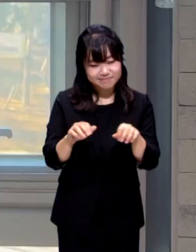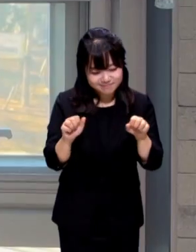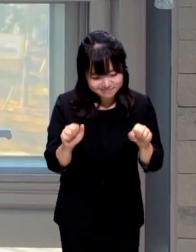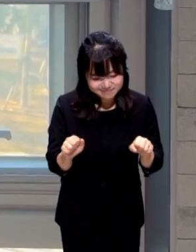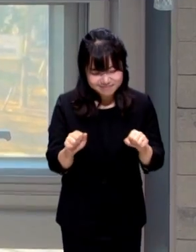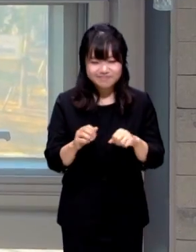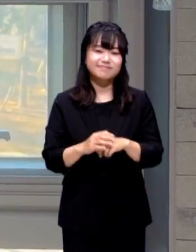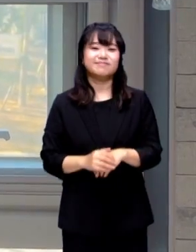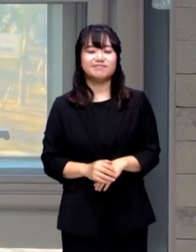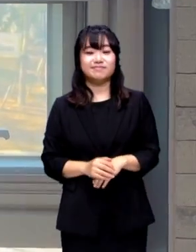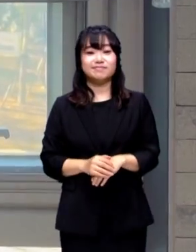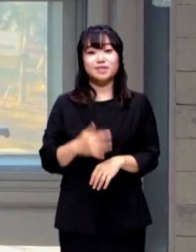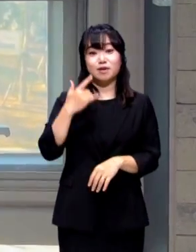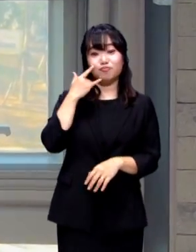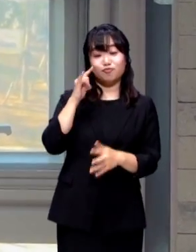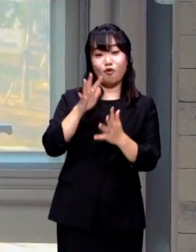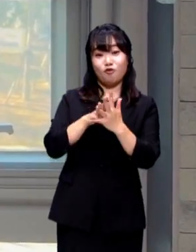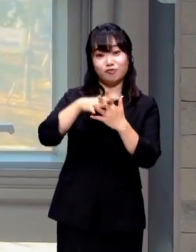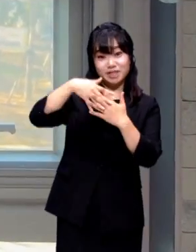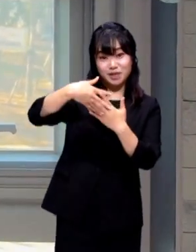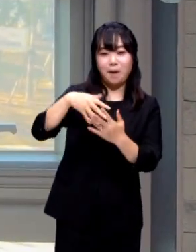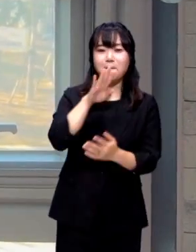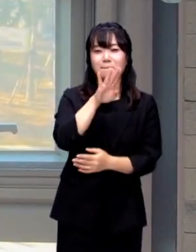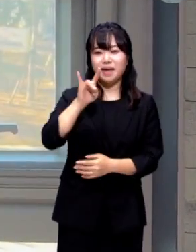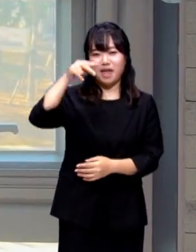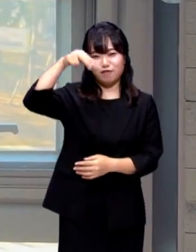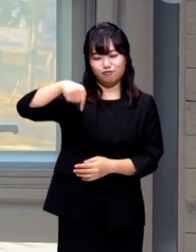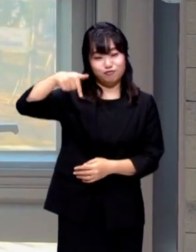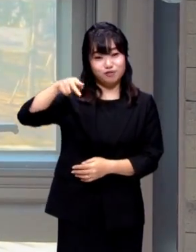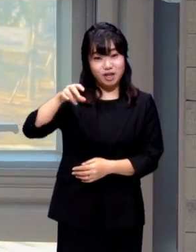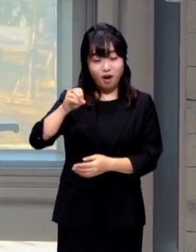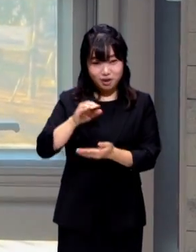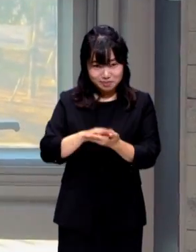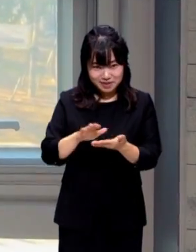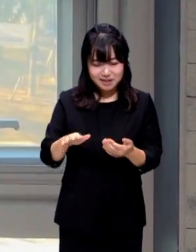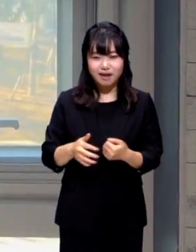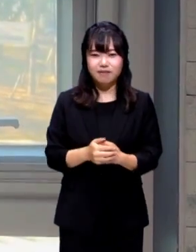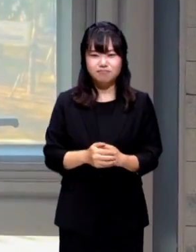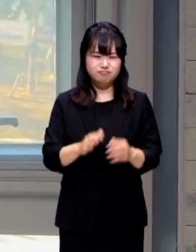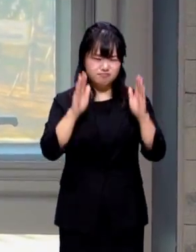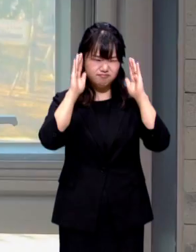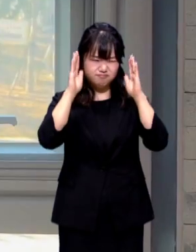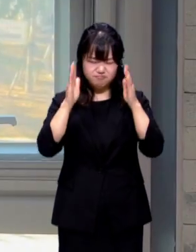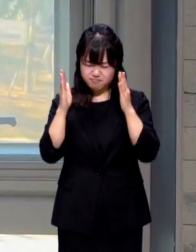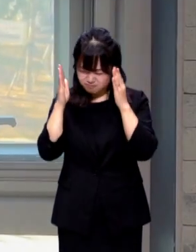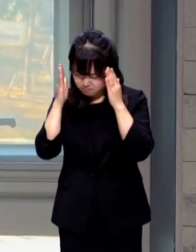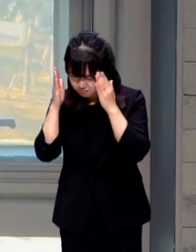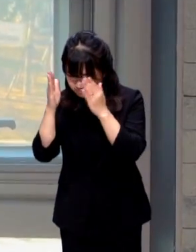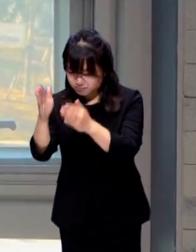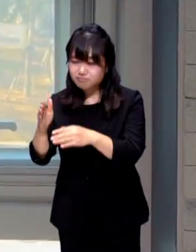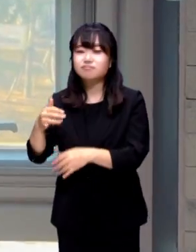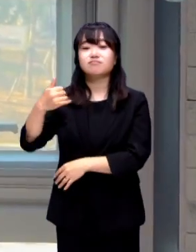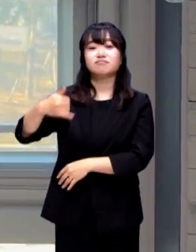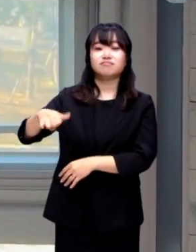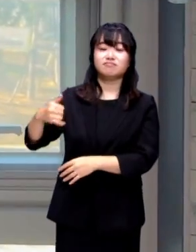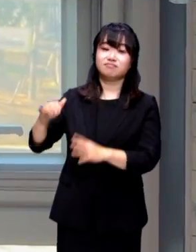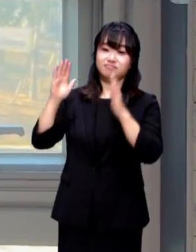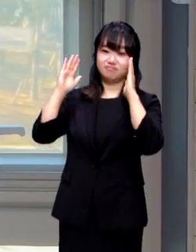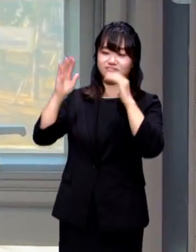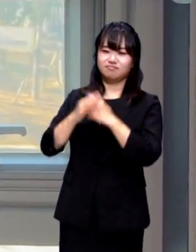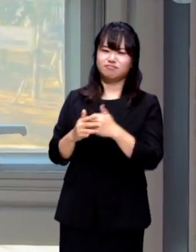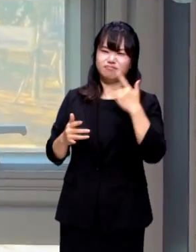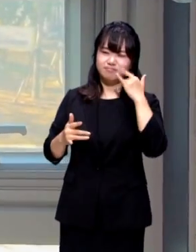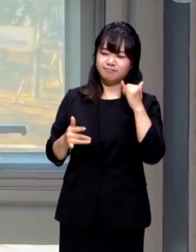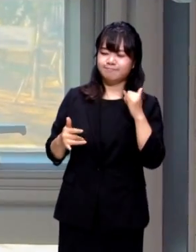안녕하세요. 떴다 학부모수첩 배수경입니다. 학업에 매진해야 되는 자녀들의 고민과